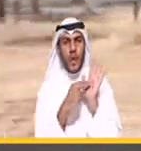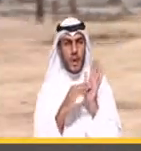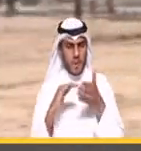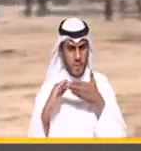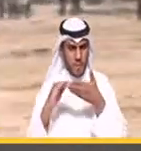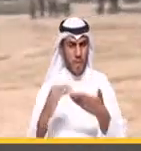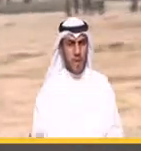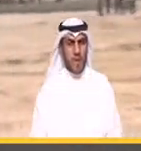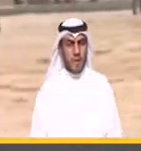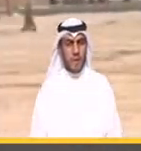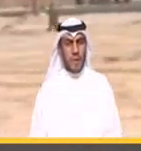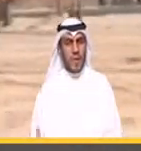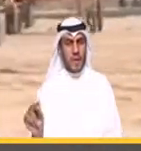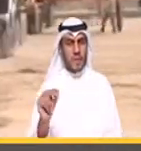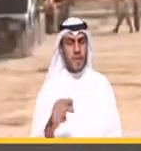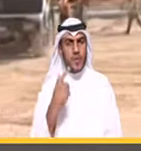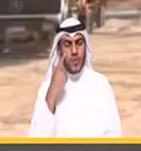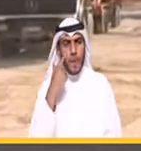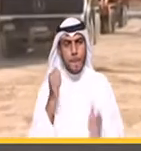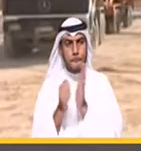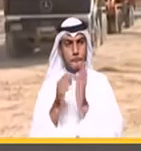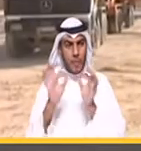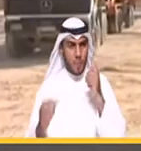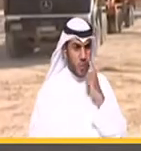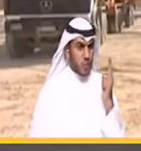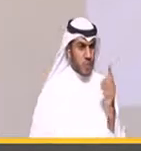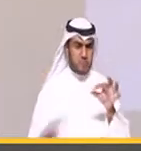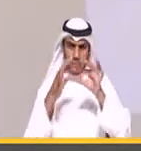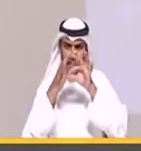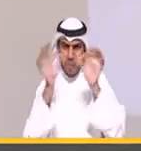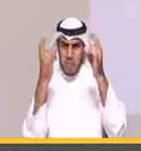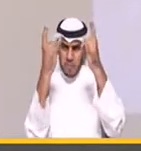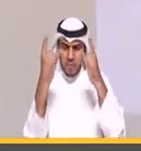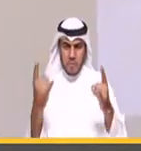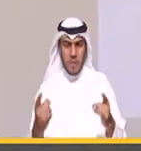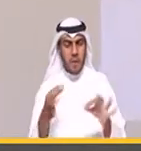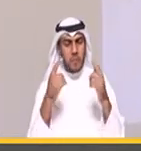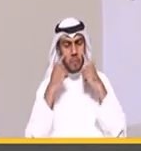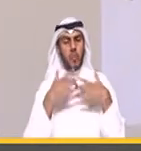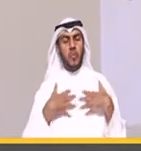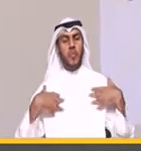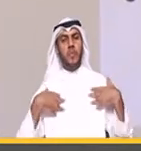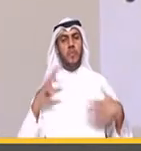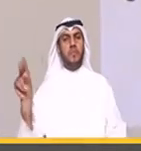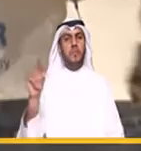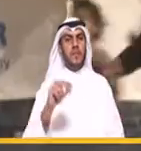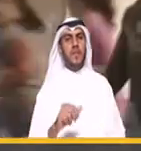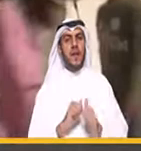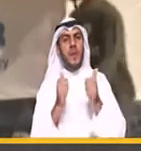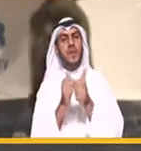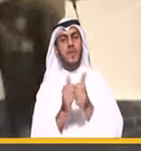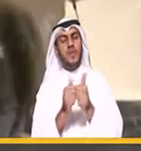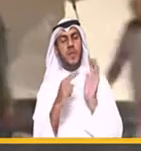المره عبر قريه نموذجيه متكامله تضم كافه مناحي الحياه الكريمه للاسره السوريه